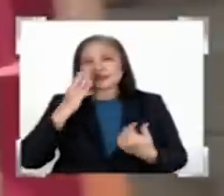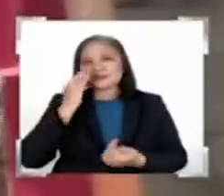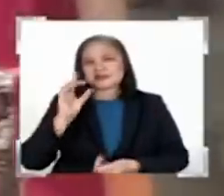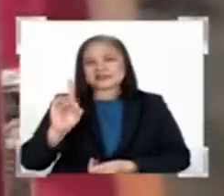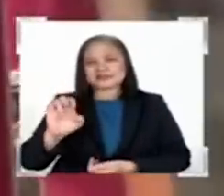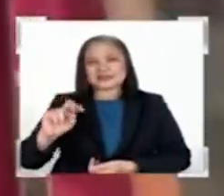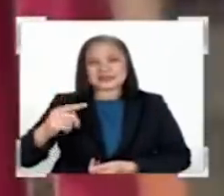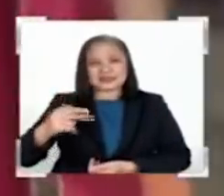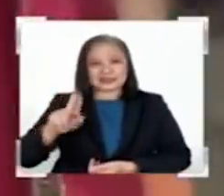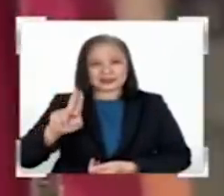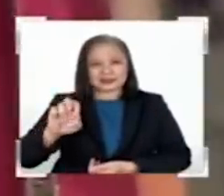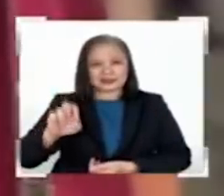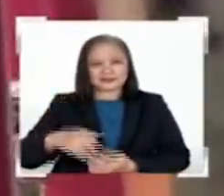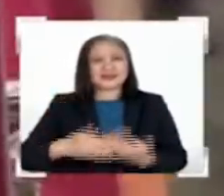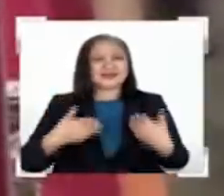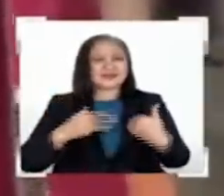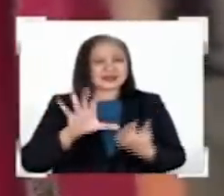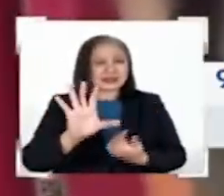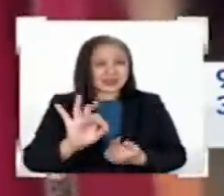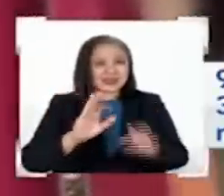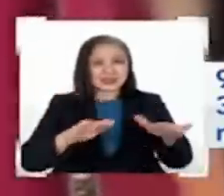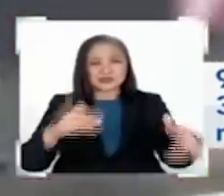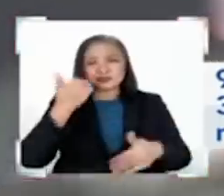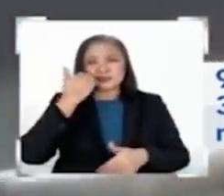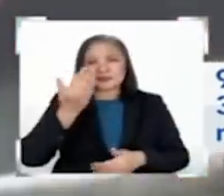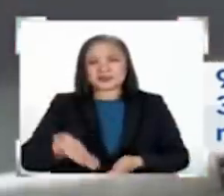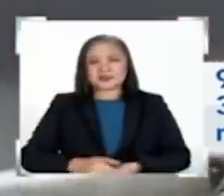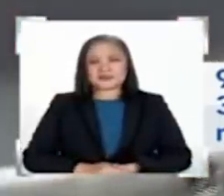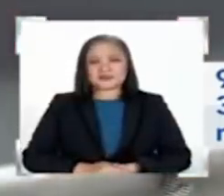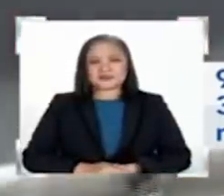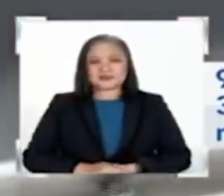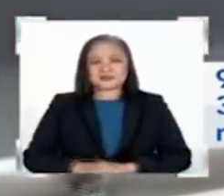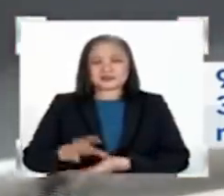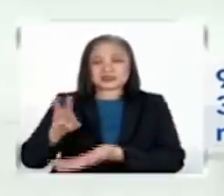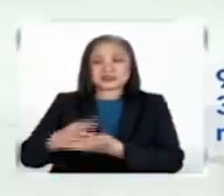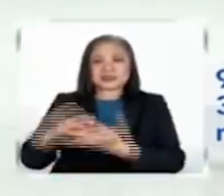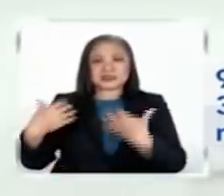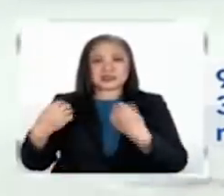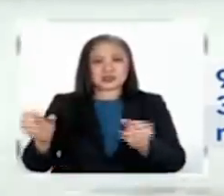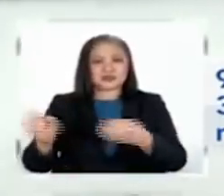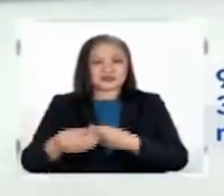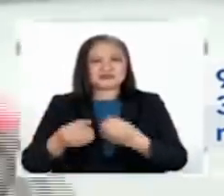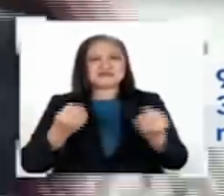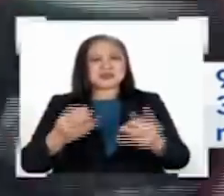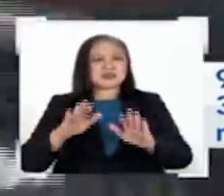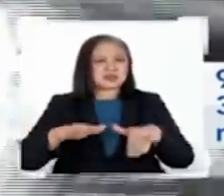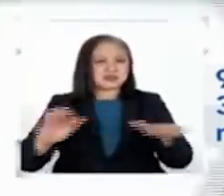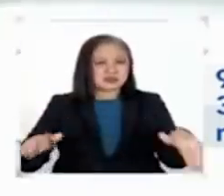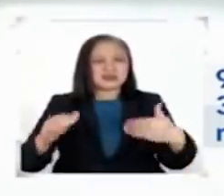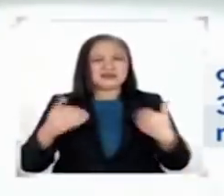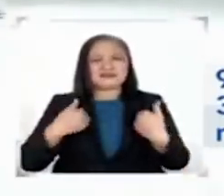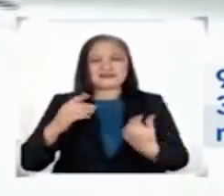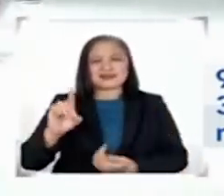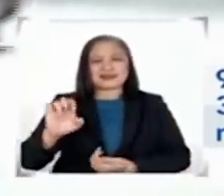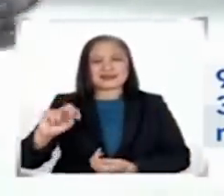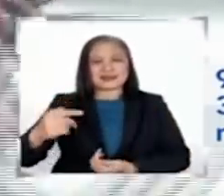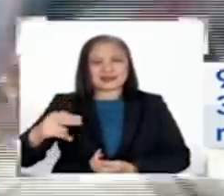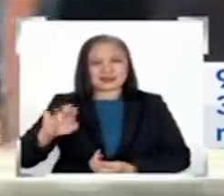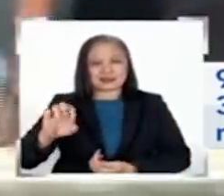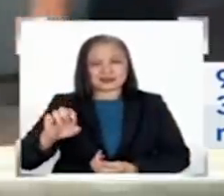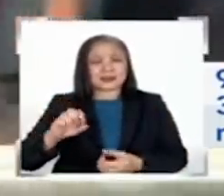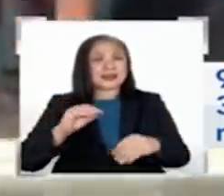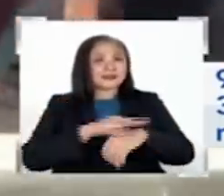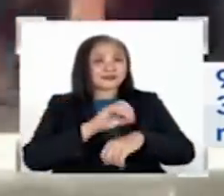ang 9 na batang namatay. Ayon sa City Health Office, mga bata ang karamihan nagka-dengue. Payo nila magpadoktor agad kapag may lagnat